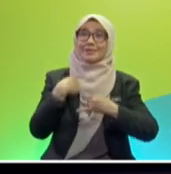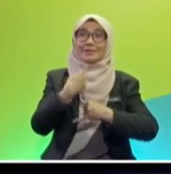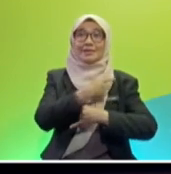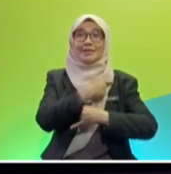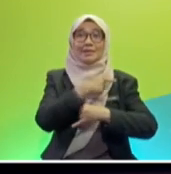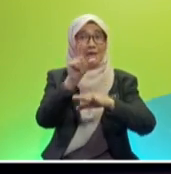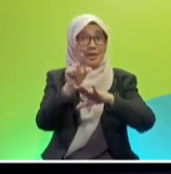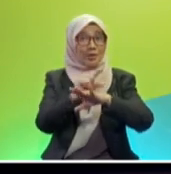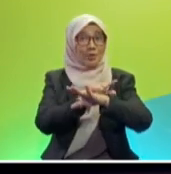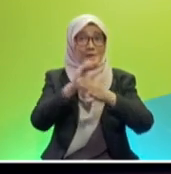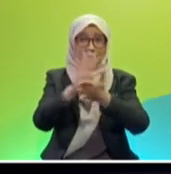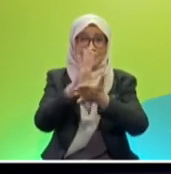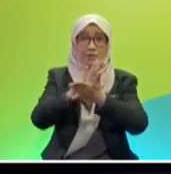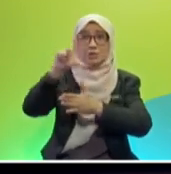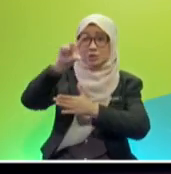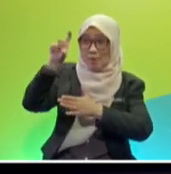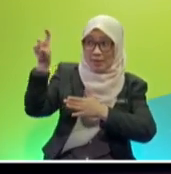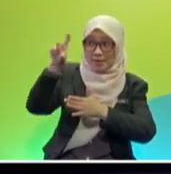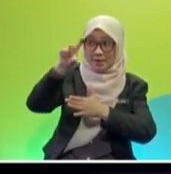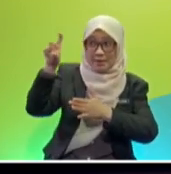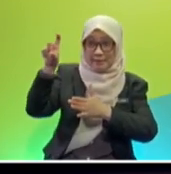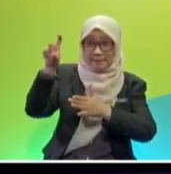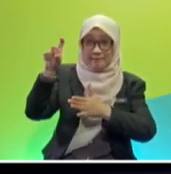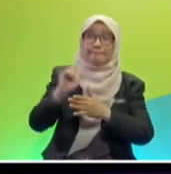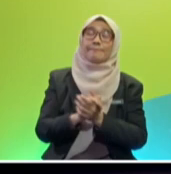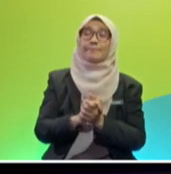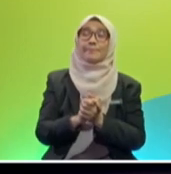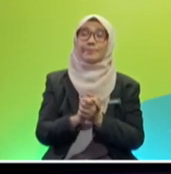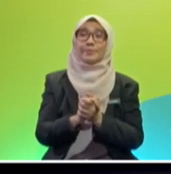gunakan kertas tebal. Okey, kertas tebal.